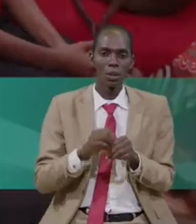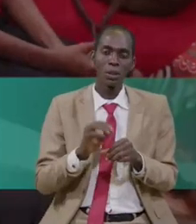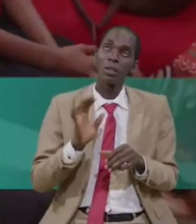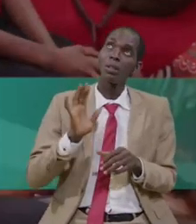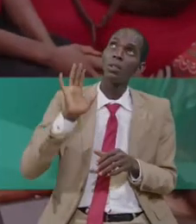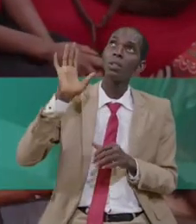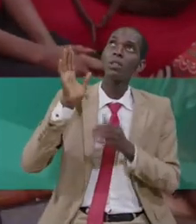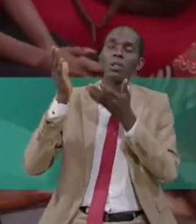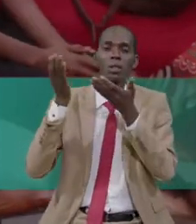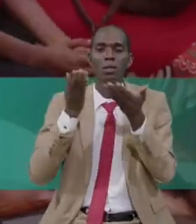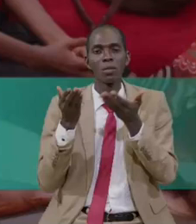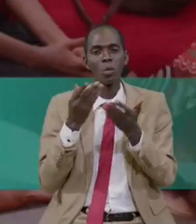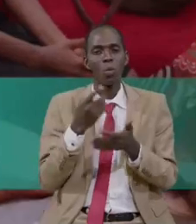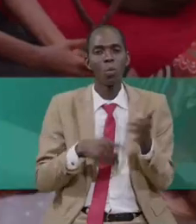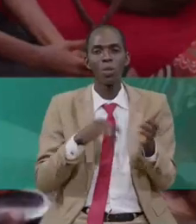C'est quoi la fidélité?